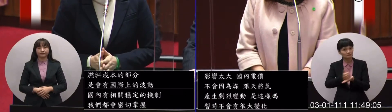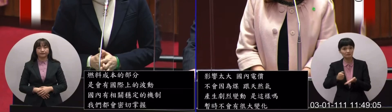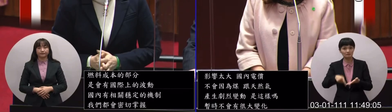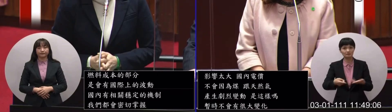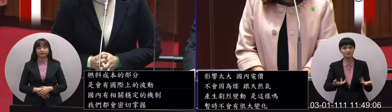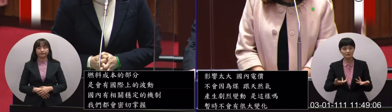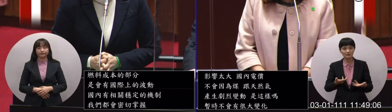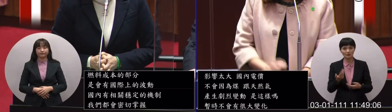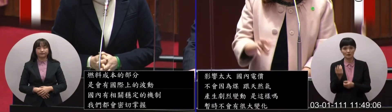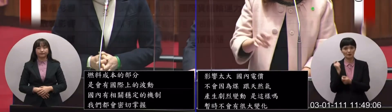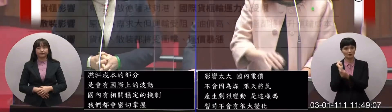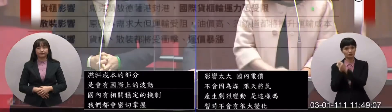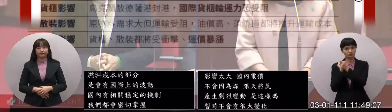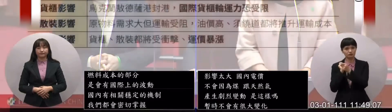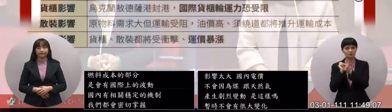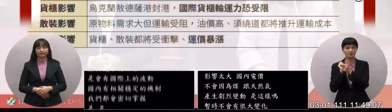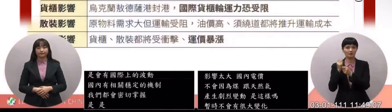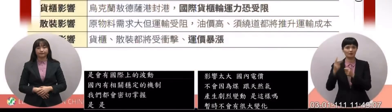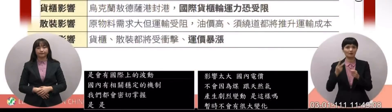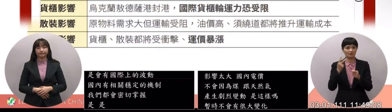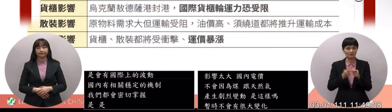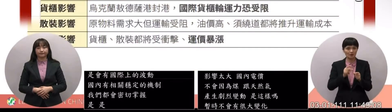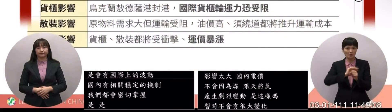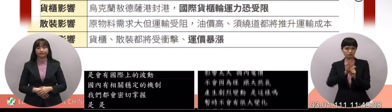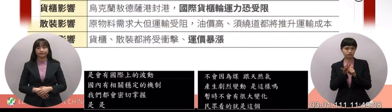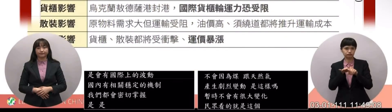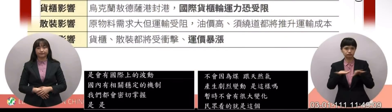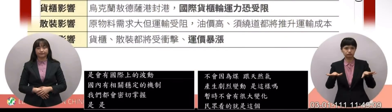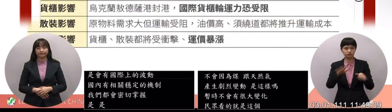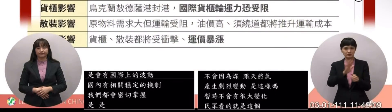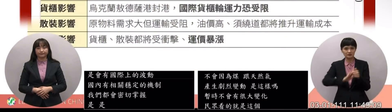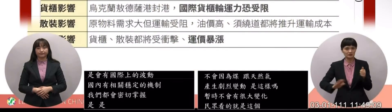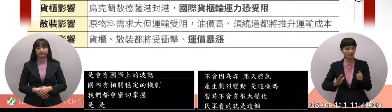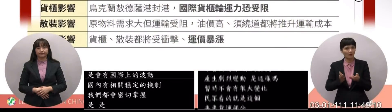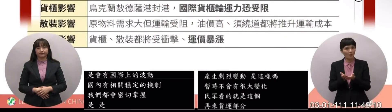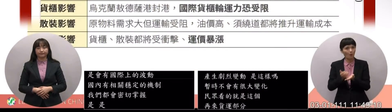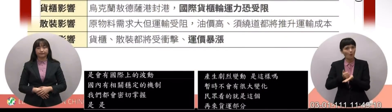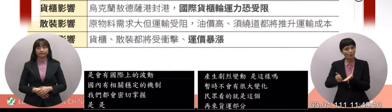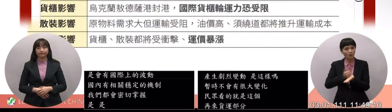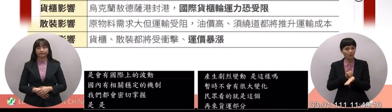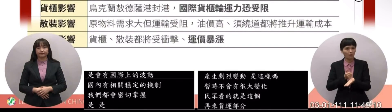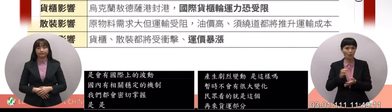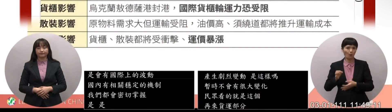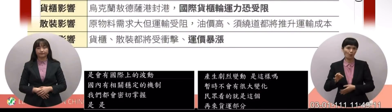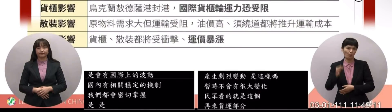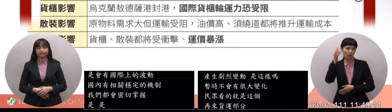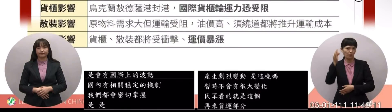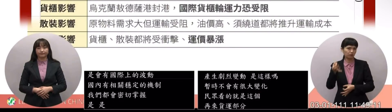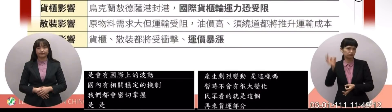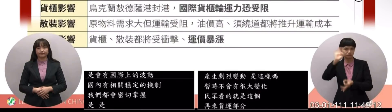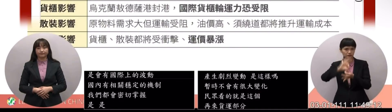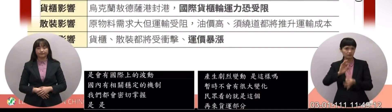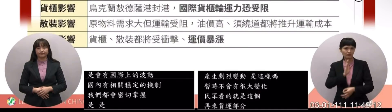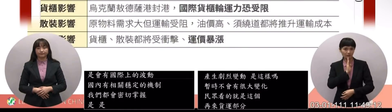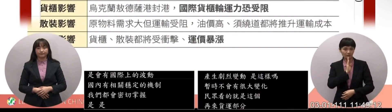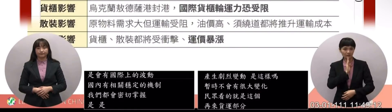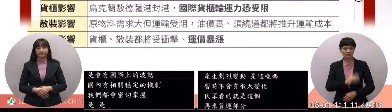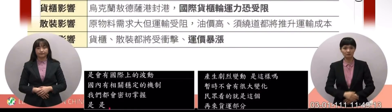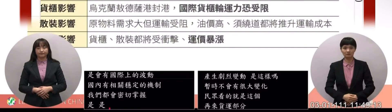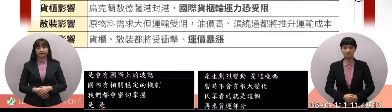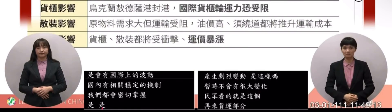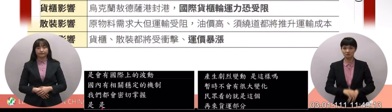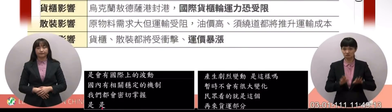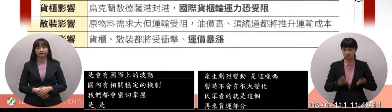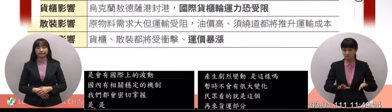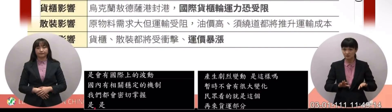这两年因为疫情的关系，咱嘛知影货贵拢变作贵。好，一通电话挂落去，水来都阁贵起来啊。那这一次我们